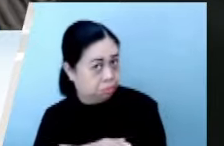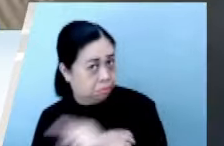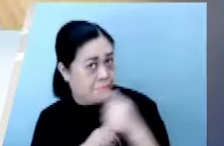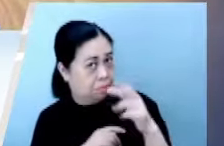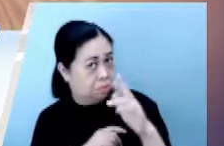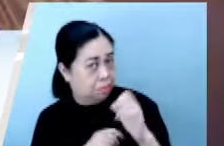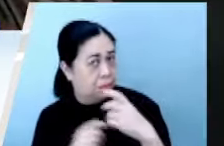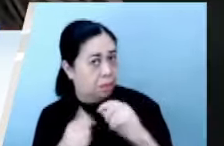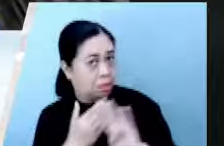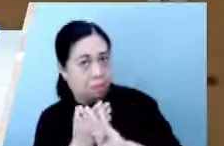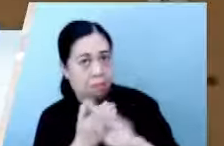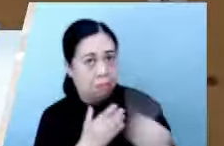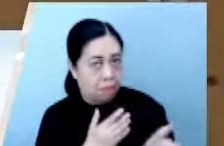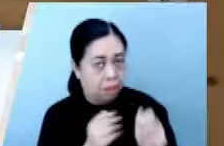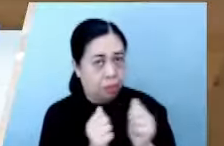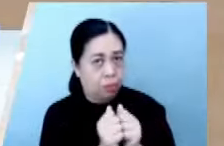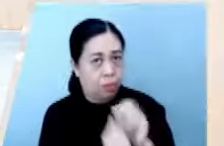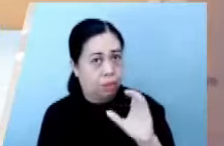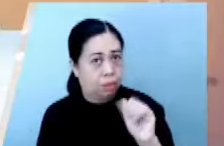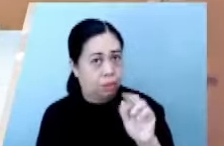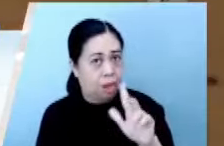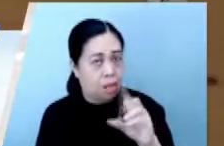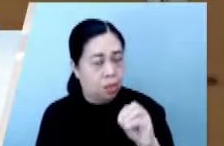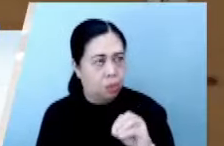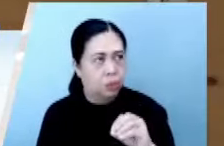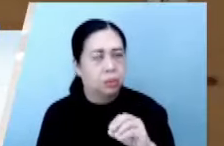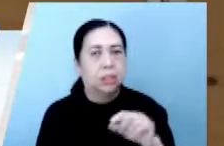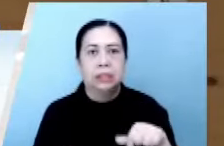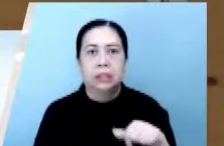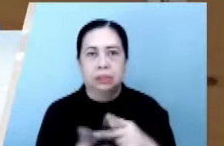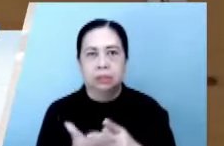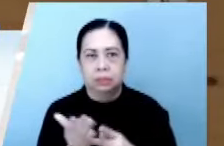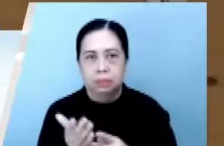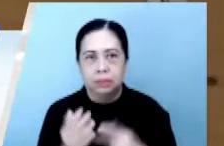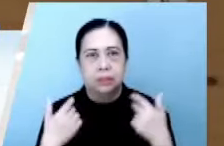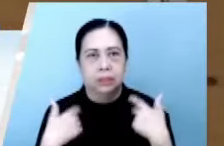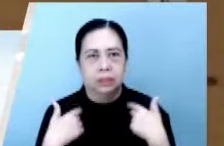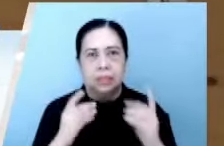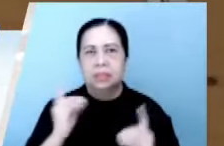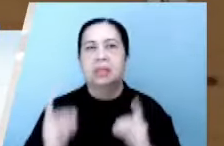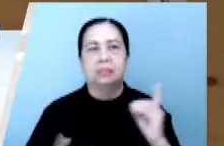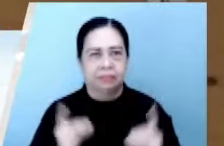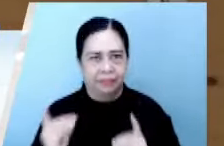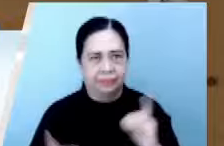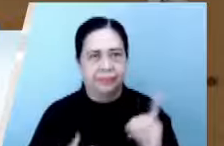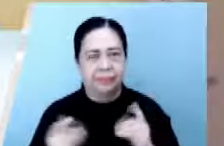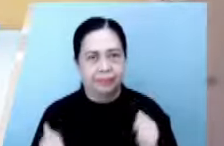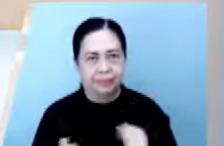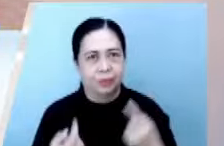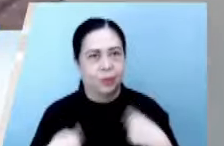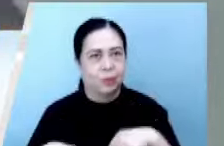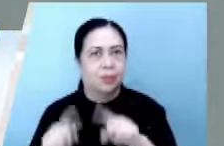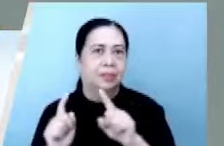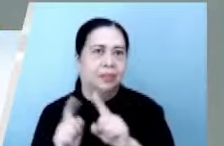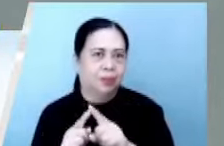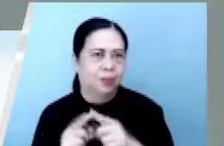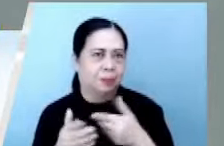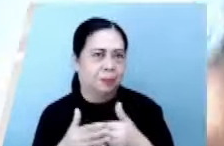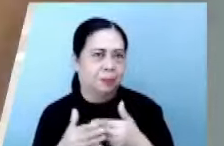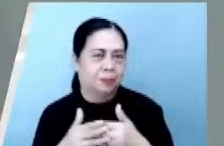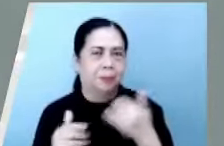kina Carlo? Siguro ito yung part na medyo may pagka-dramatic na kasi patungo na kami dun sa dulo.